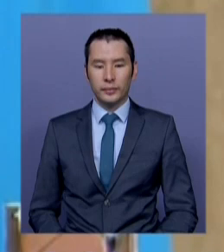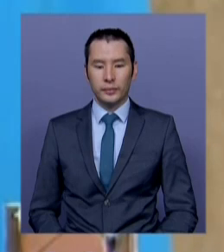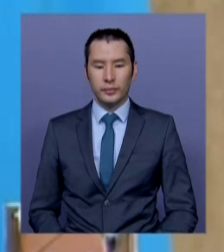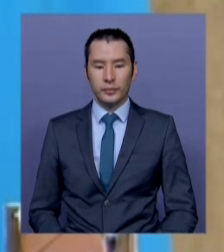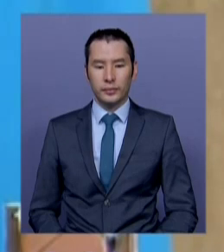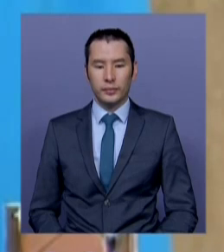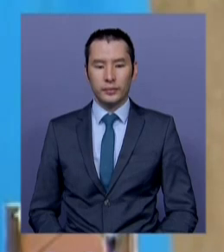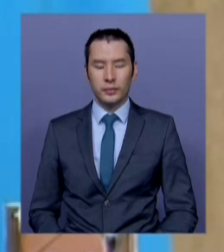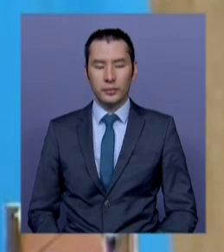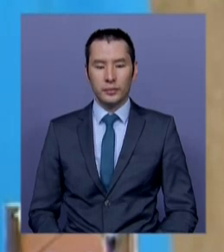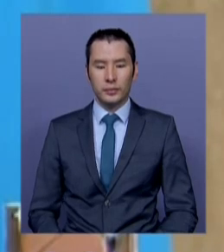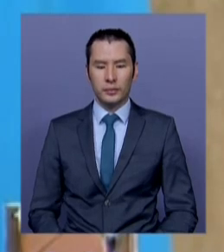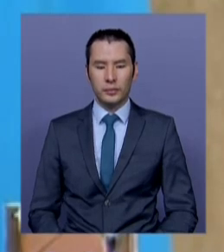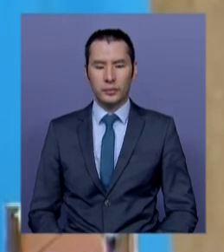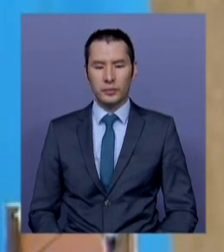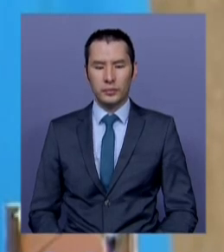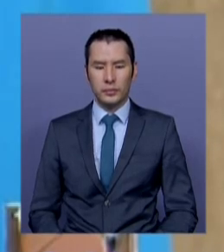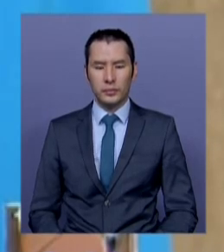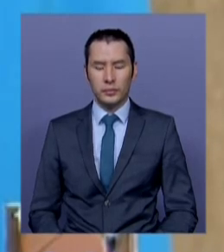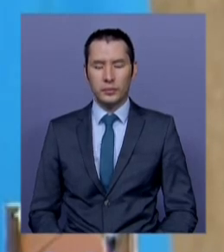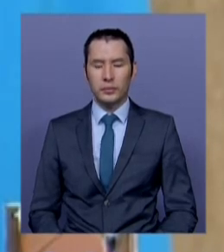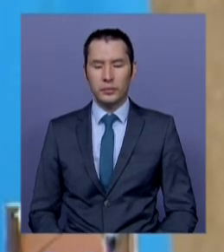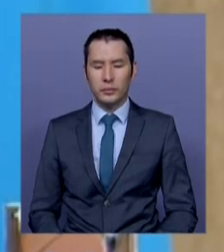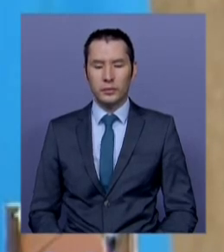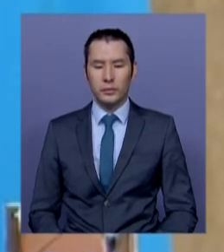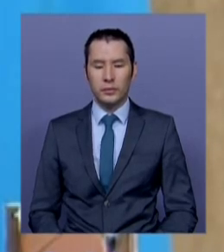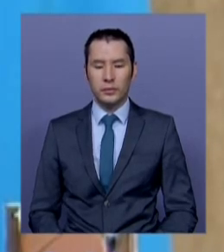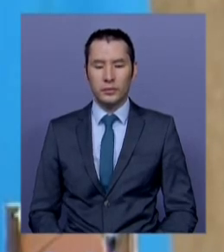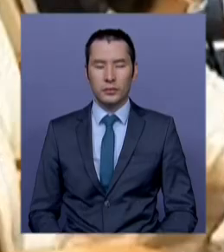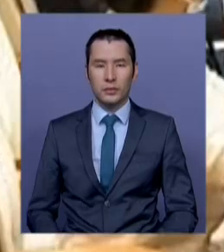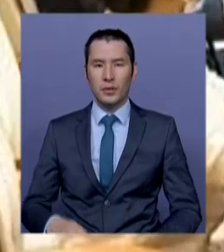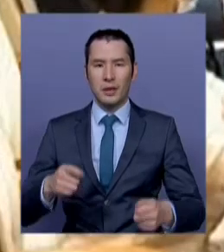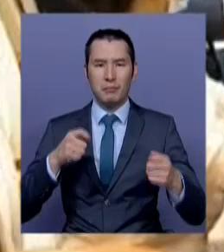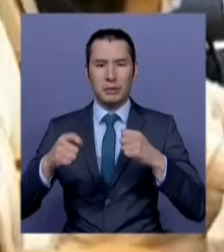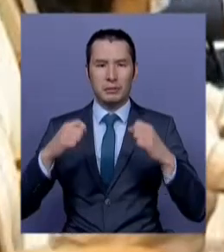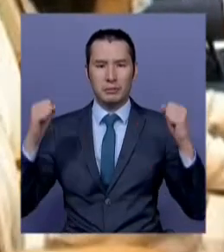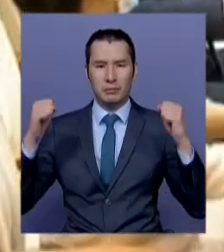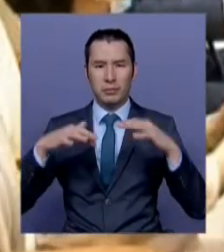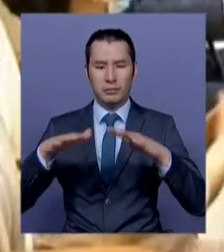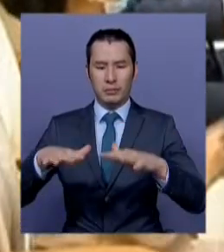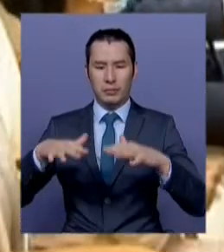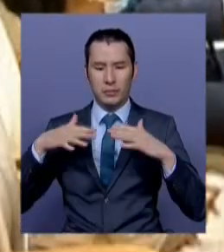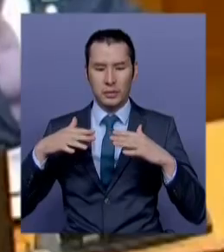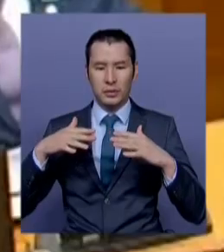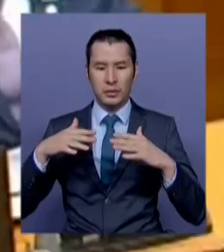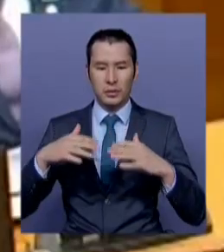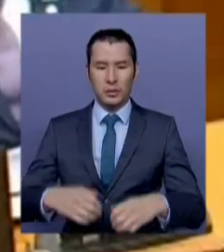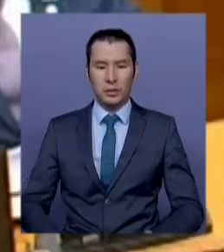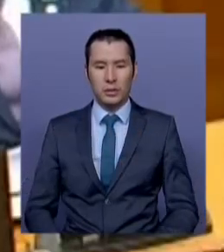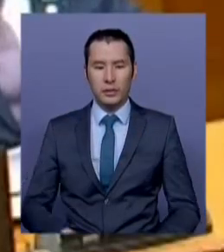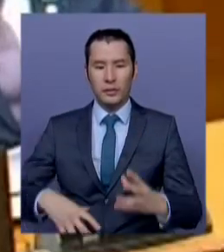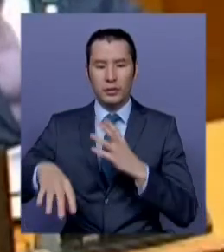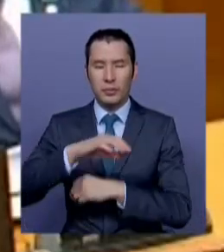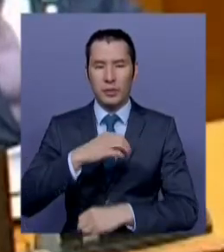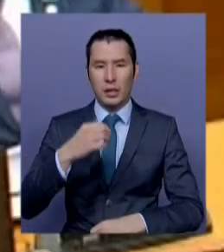Қатысып отырған 80 депутат, жақтағандарда 80 депутат. Міне осылай мәжілісмендер жоғары палата енгізген өзгерістер мен толықтыруларды бір ауыздан